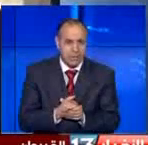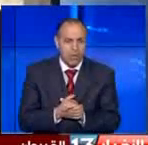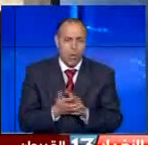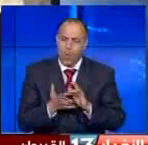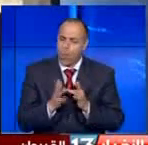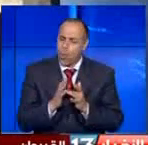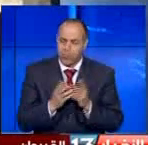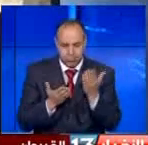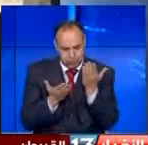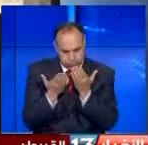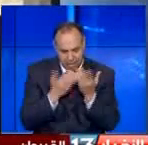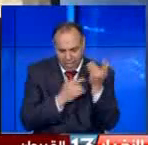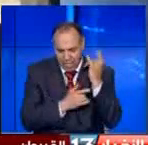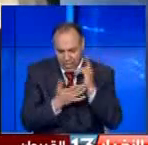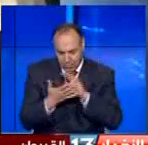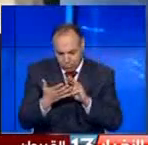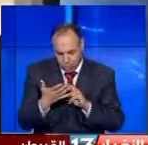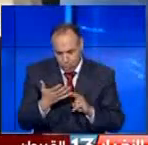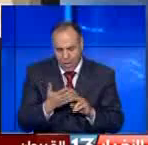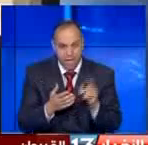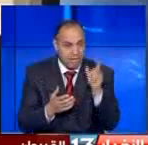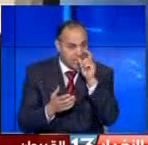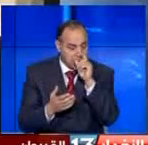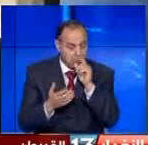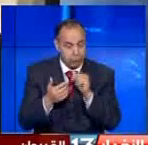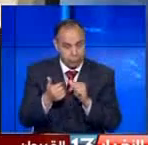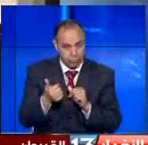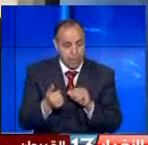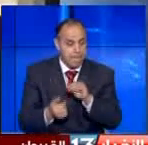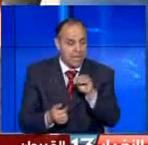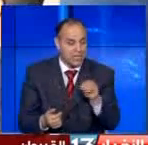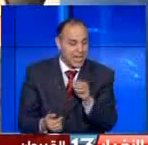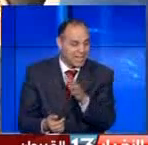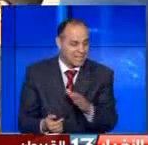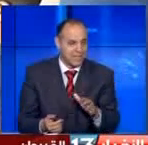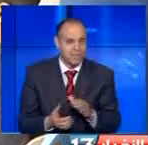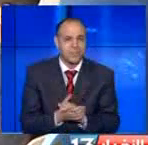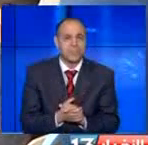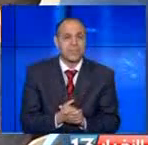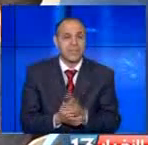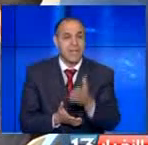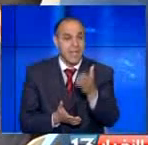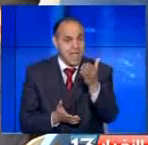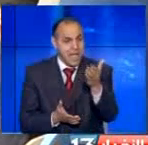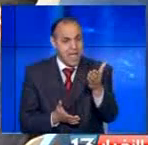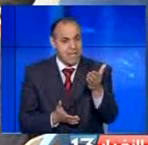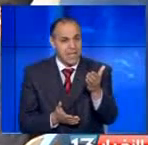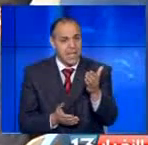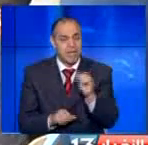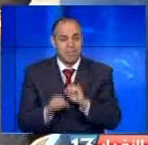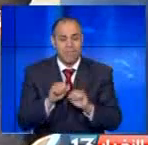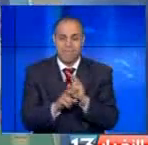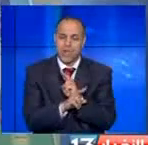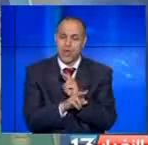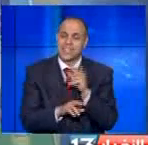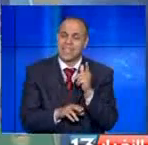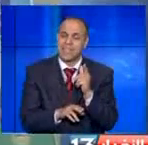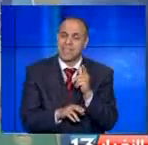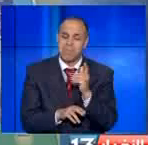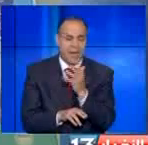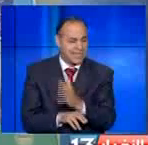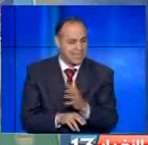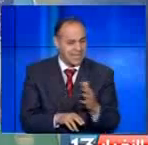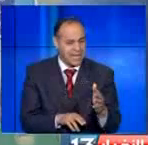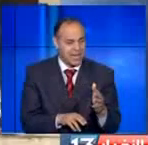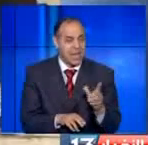كل المجالات، في التاريخ في الدين، وما شاء الله لهم. قد تختلف كيفية تمضية العطلة بين